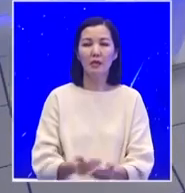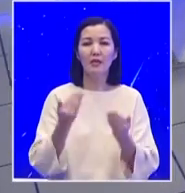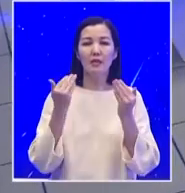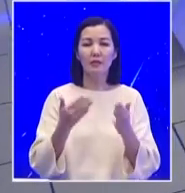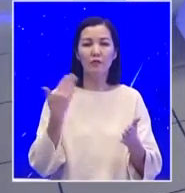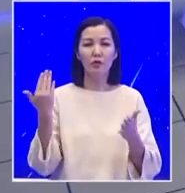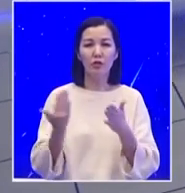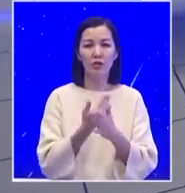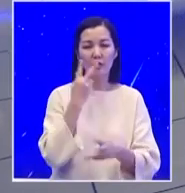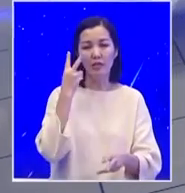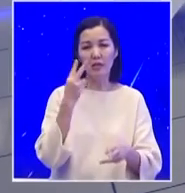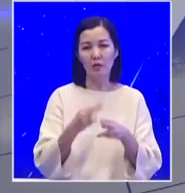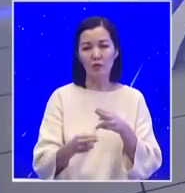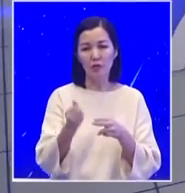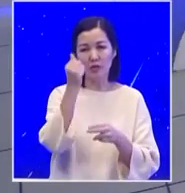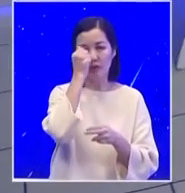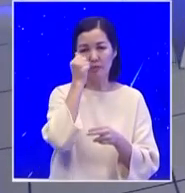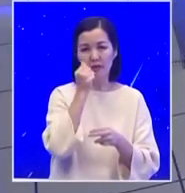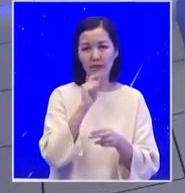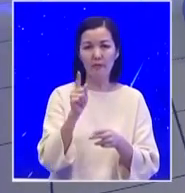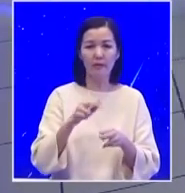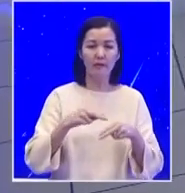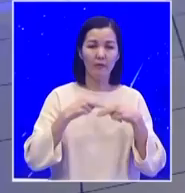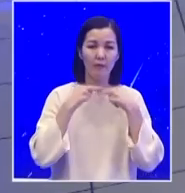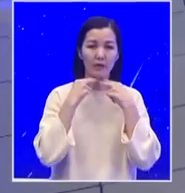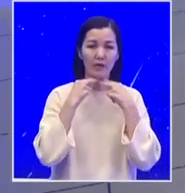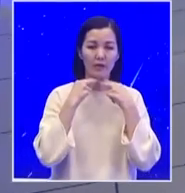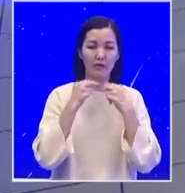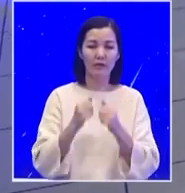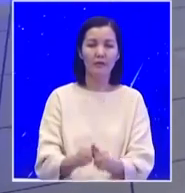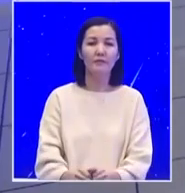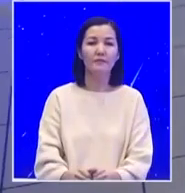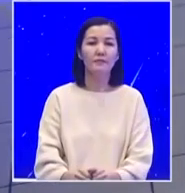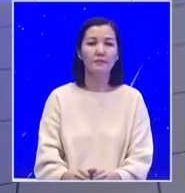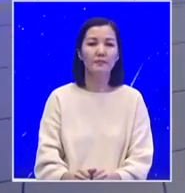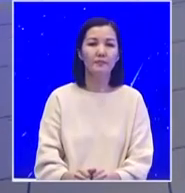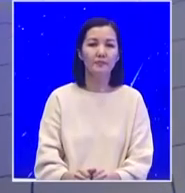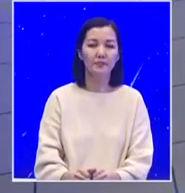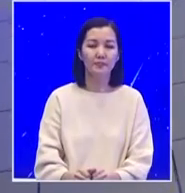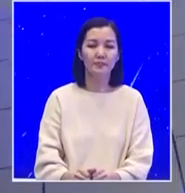Такой оказалась информационная картина этого дня. Спасибо за внимание. До свидания.